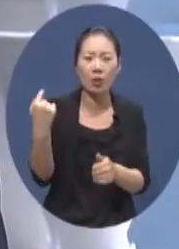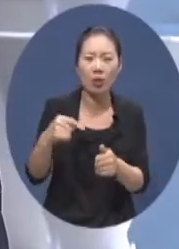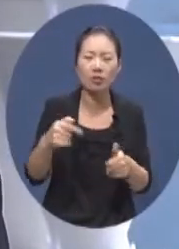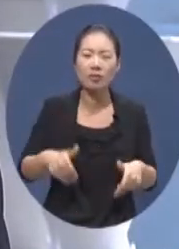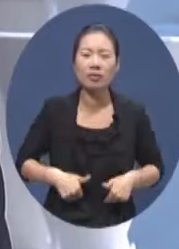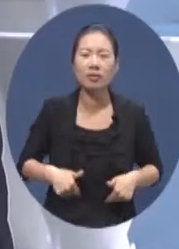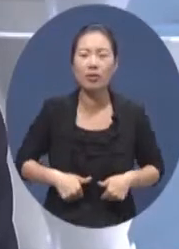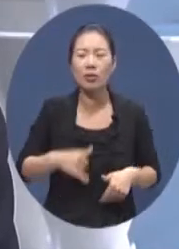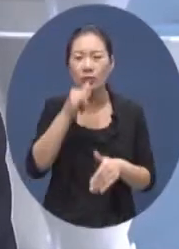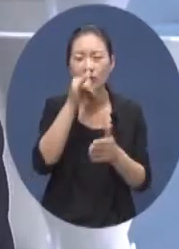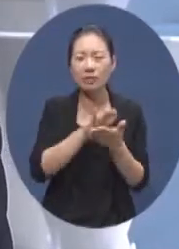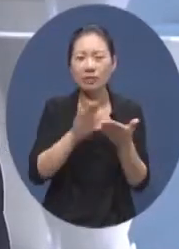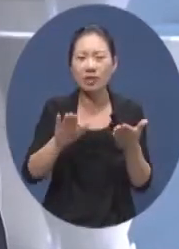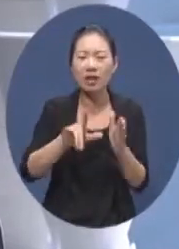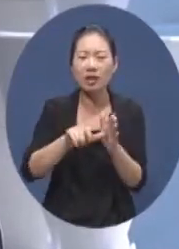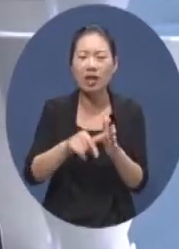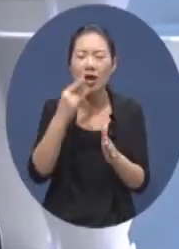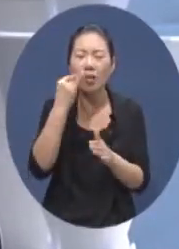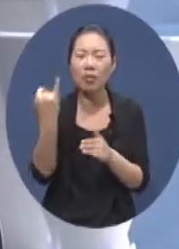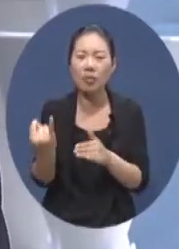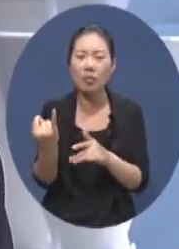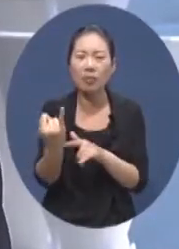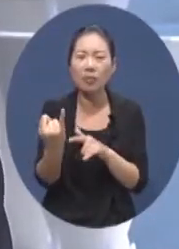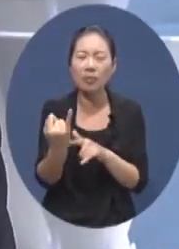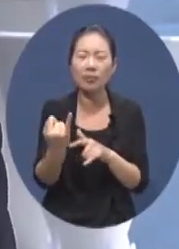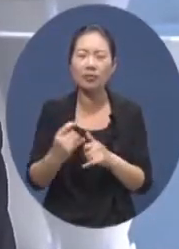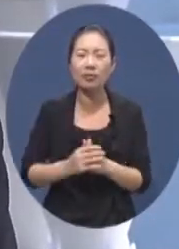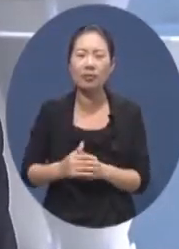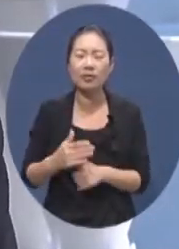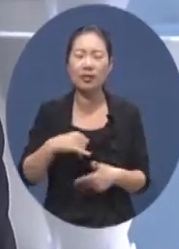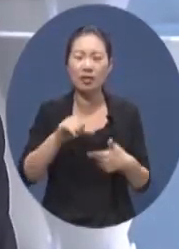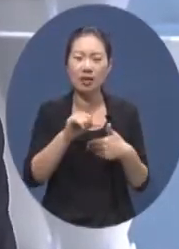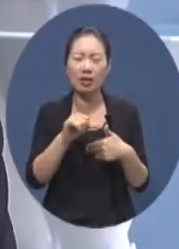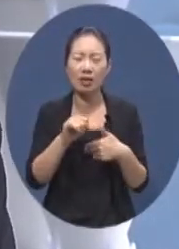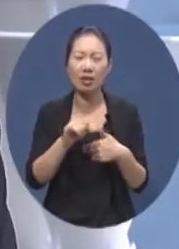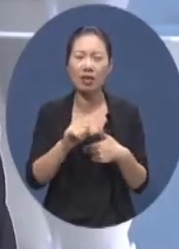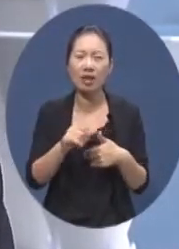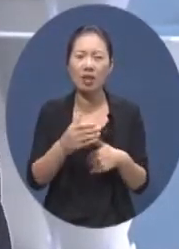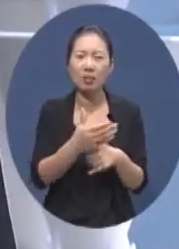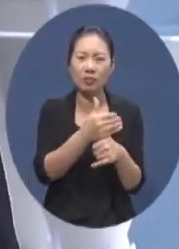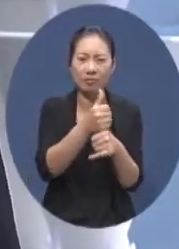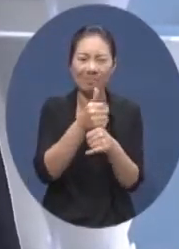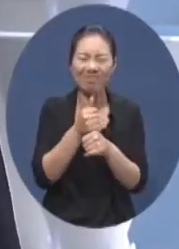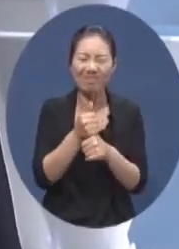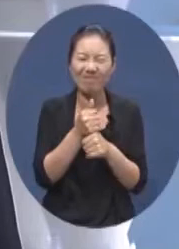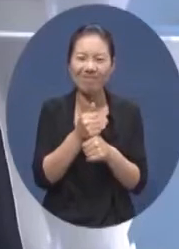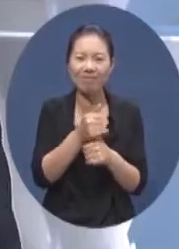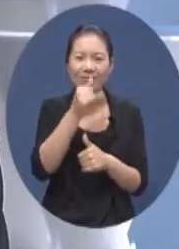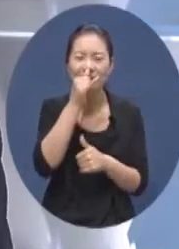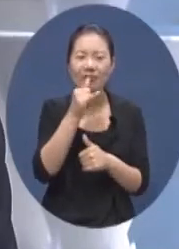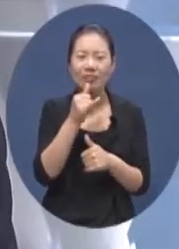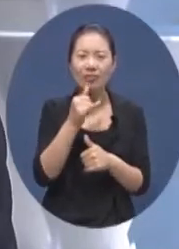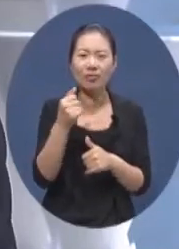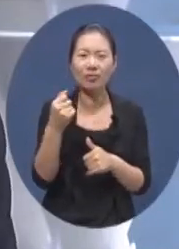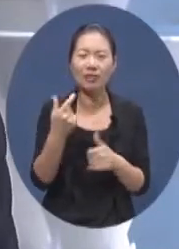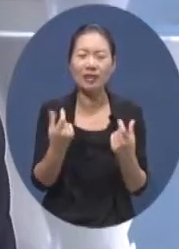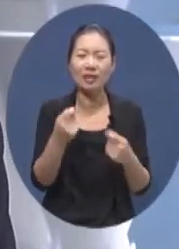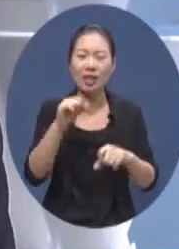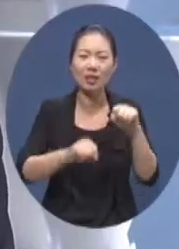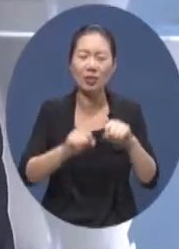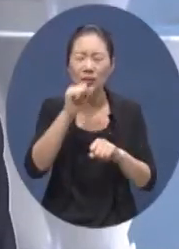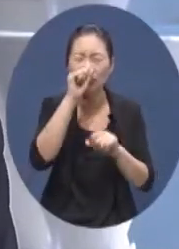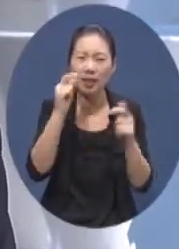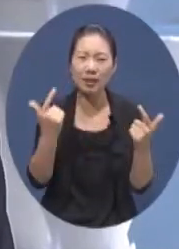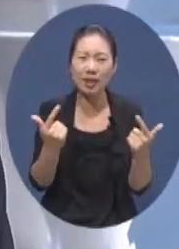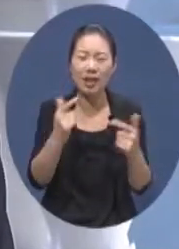할 필요가 있고요. 그럴 경우 어머니께서 승윤이를 이렇게 좀꼭 붙잡으시고 그리고 이런 행동은